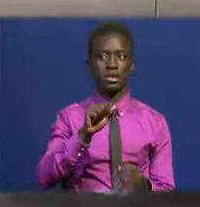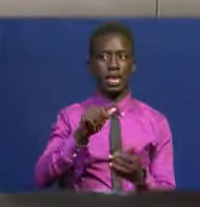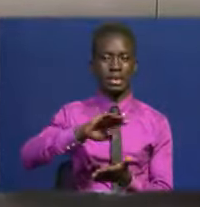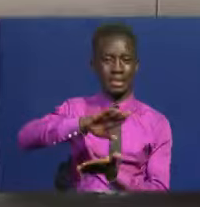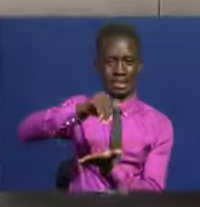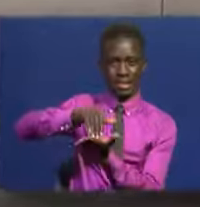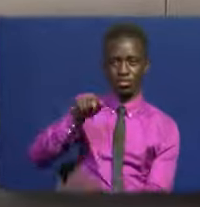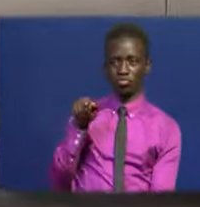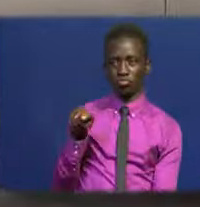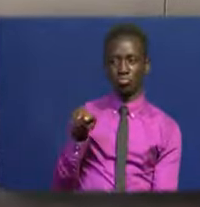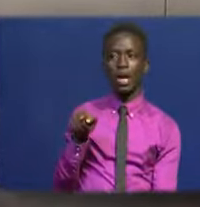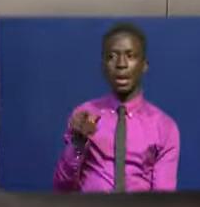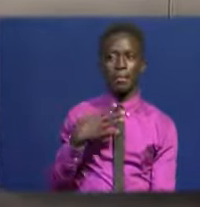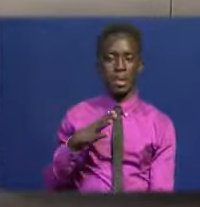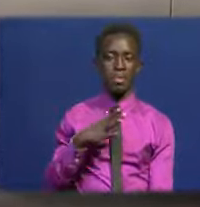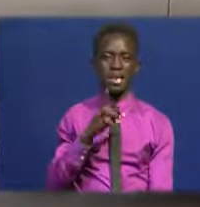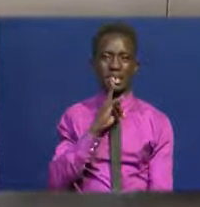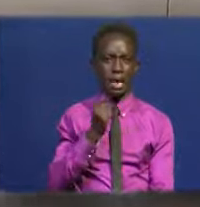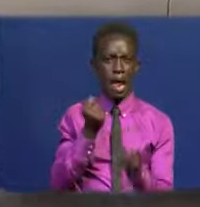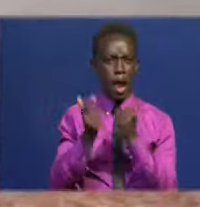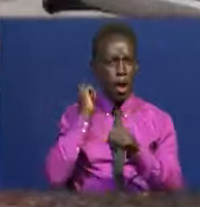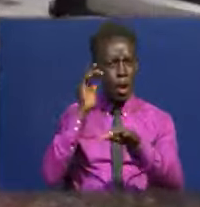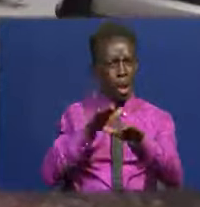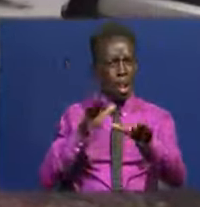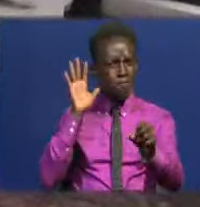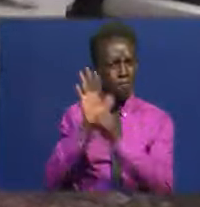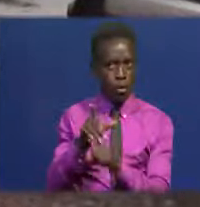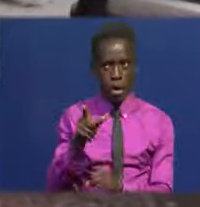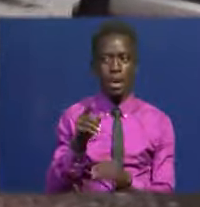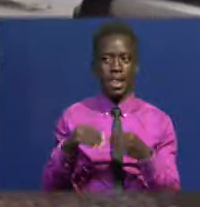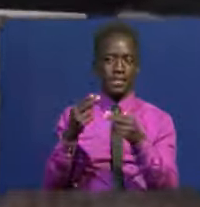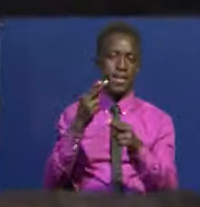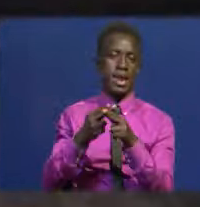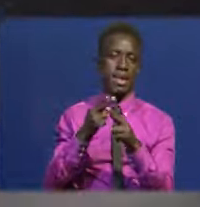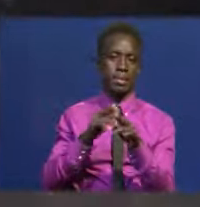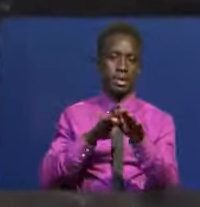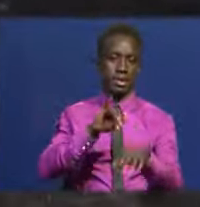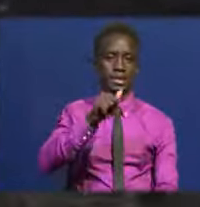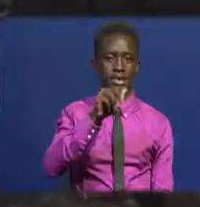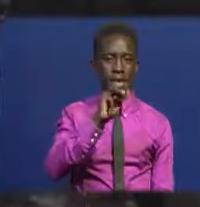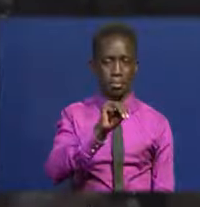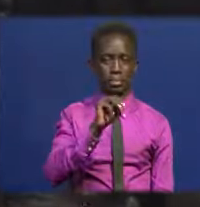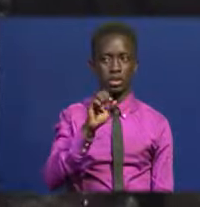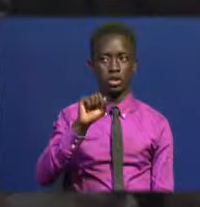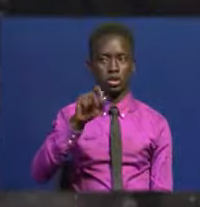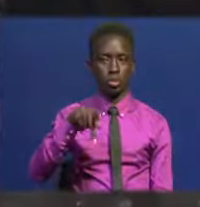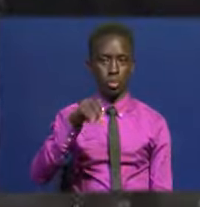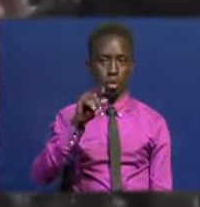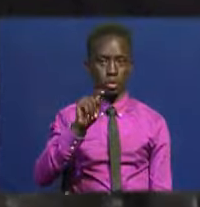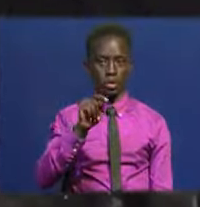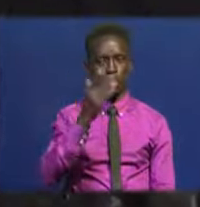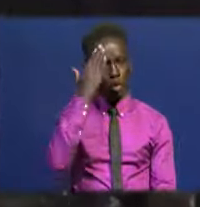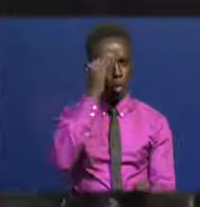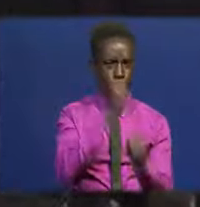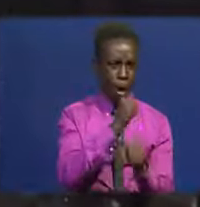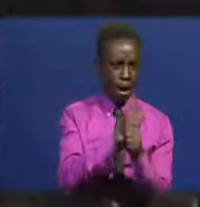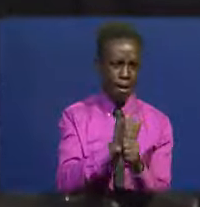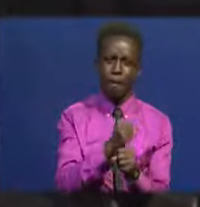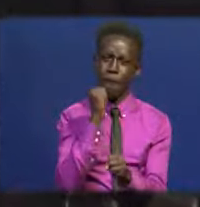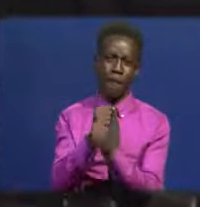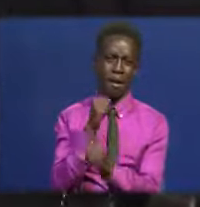tukaita the Jam Sport. Yes, time to shine, yes. Kazi si mbaya, juu kazi ni kazi. Ndio napata kipato cha kila